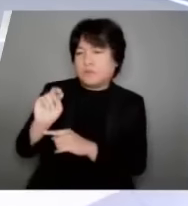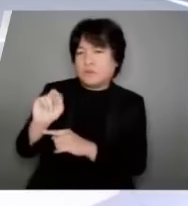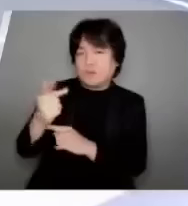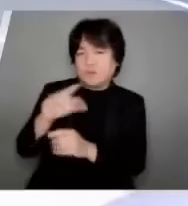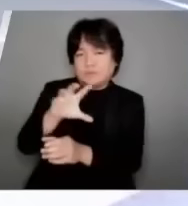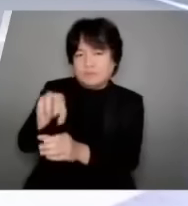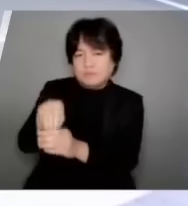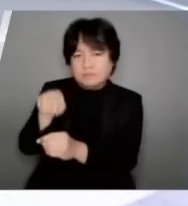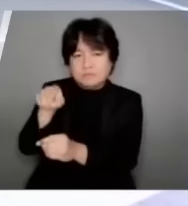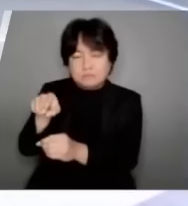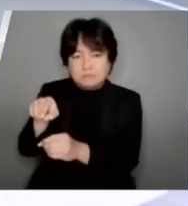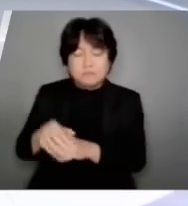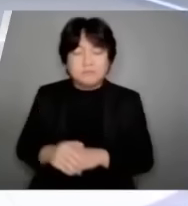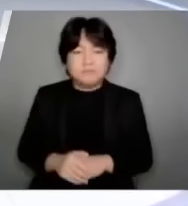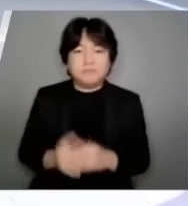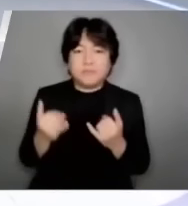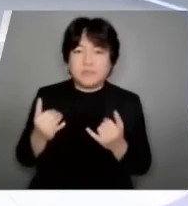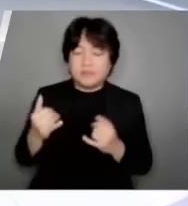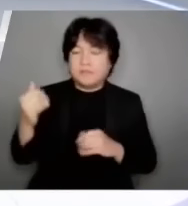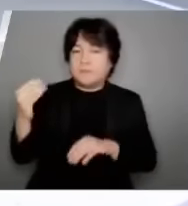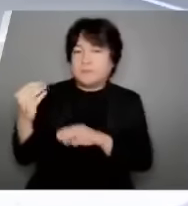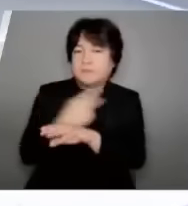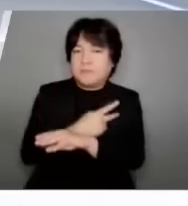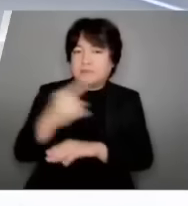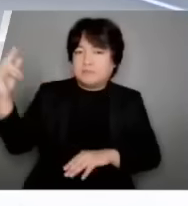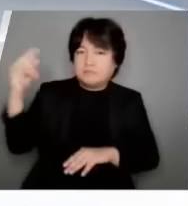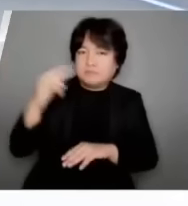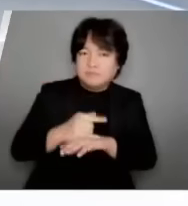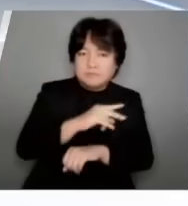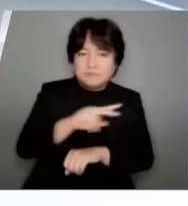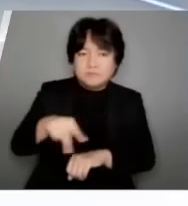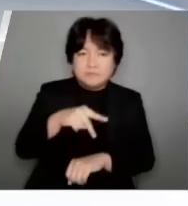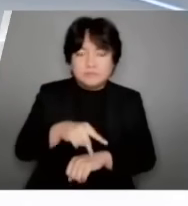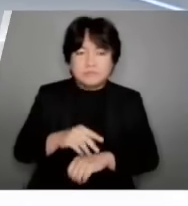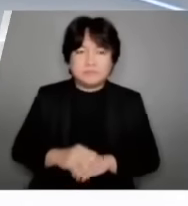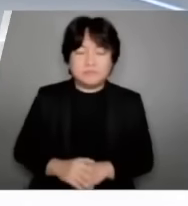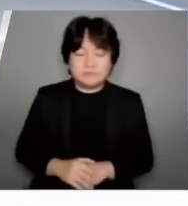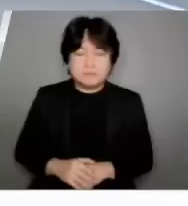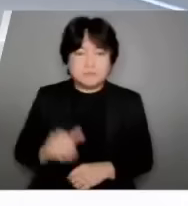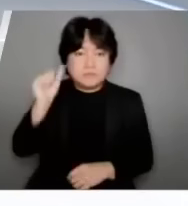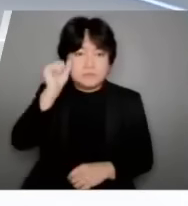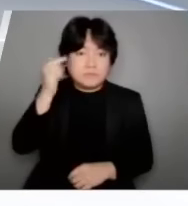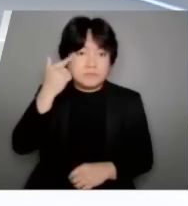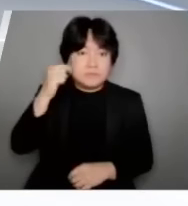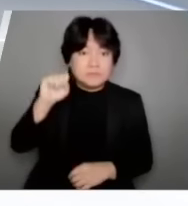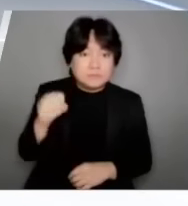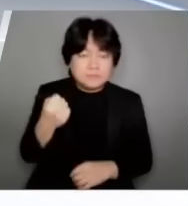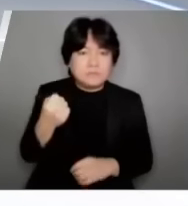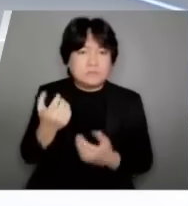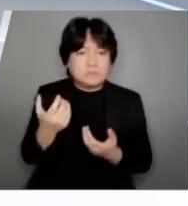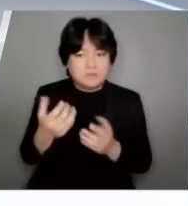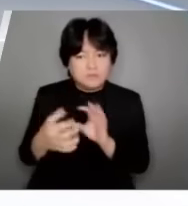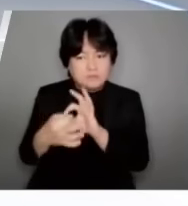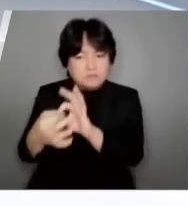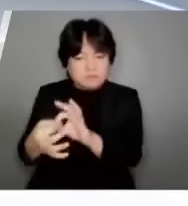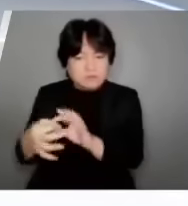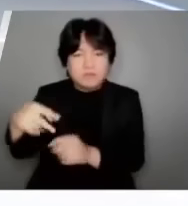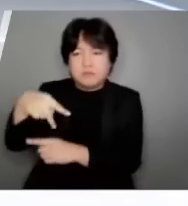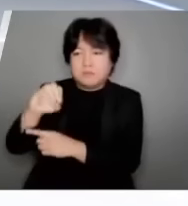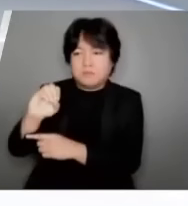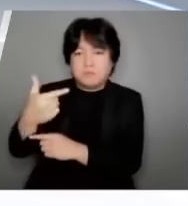DOJ, ang koneksyon umano ni na Alice Guo at Cassandra Ong, indikasyon na konektado talaga ang mga Pogo sa Bamban, Tarlac at Porac,